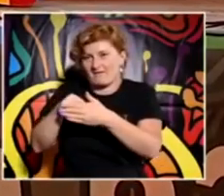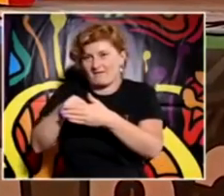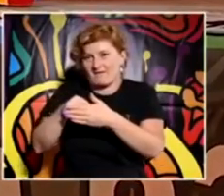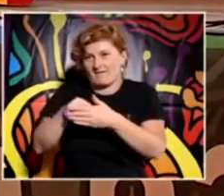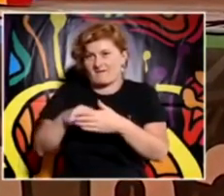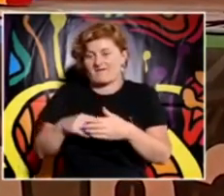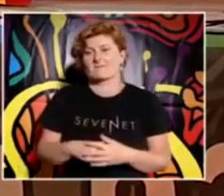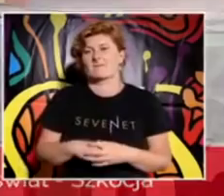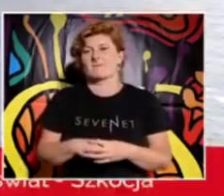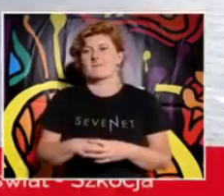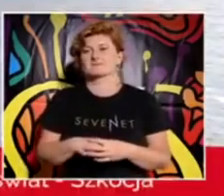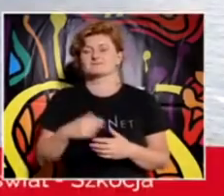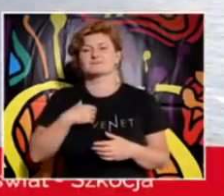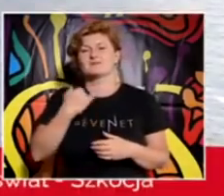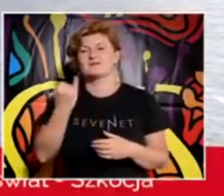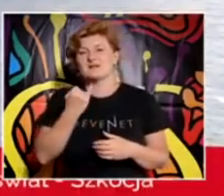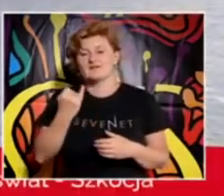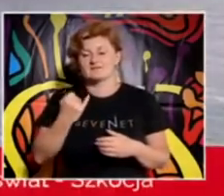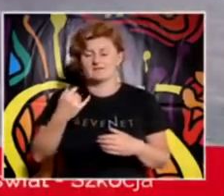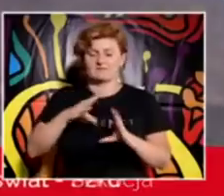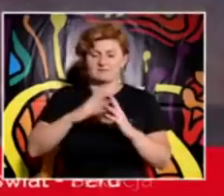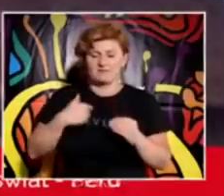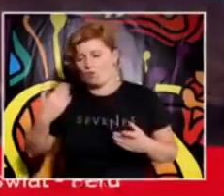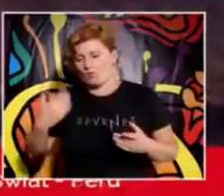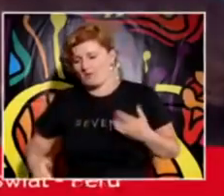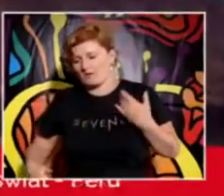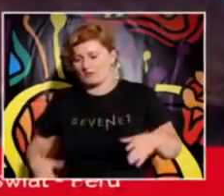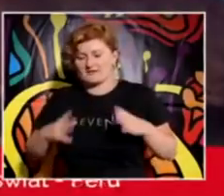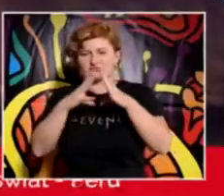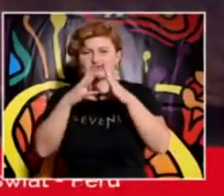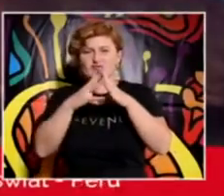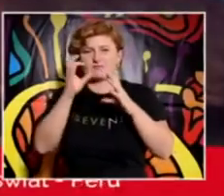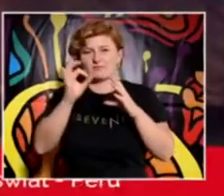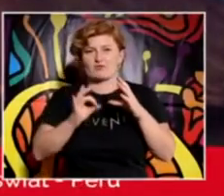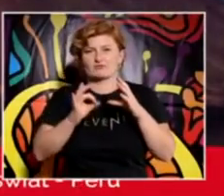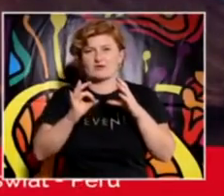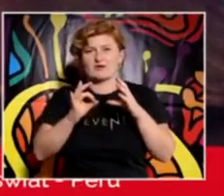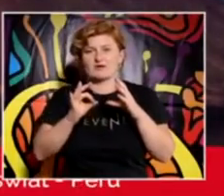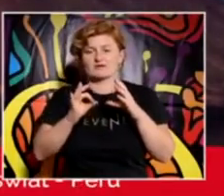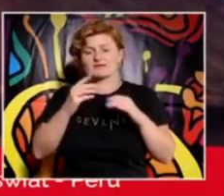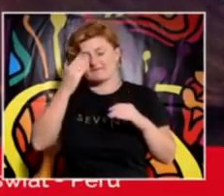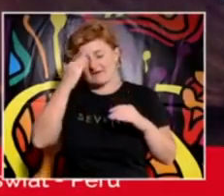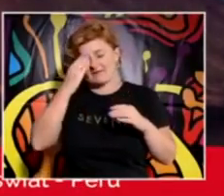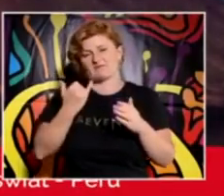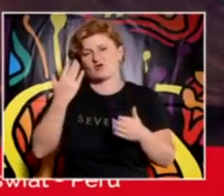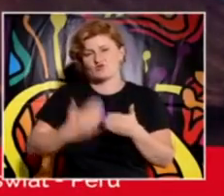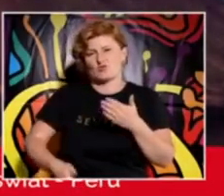jestem. Zawsze wszystko gubię, zawsze 10% rzeczy mam zawsze już przewidziane, że zgubię.